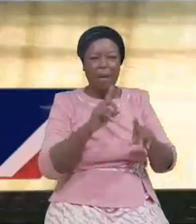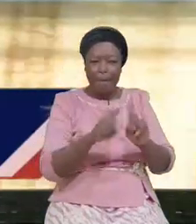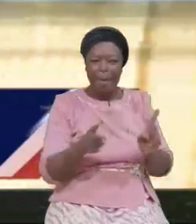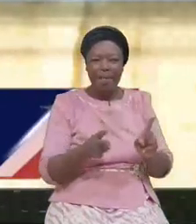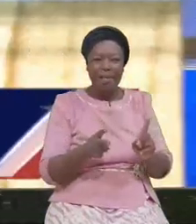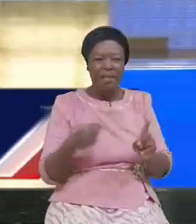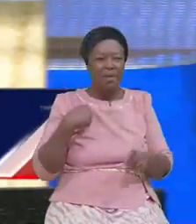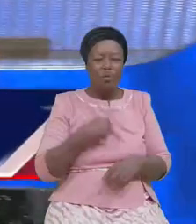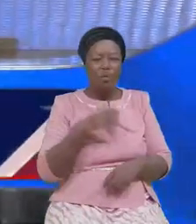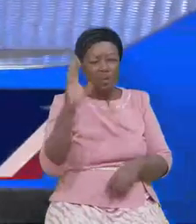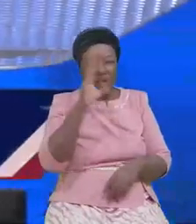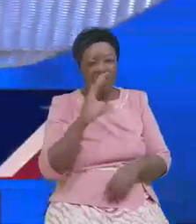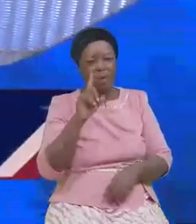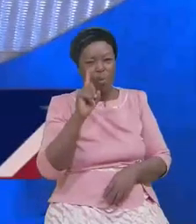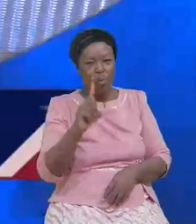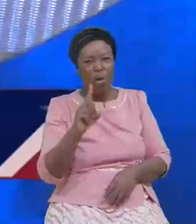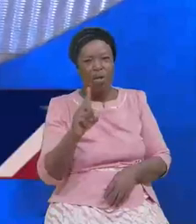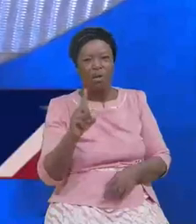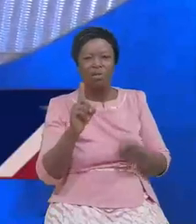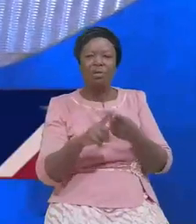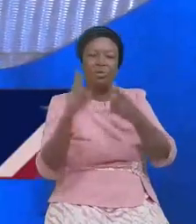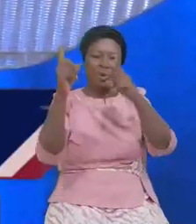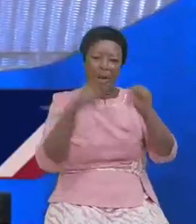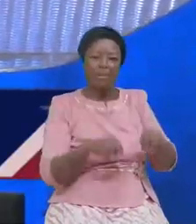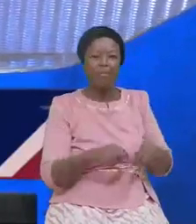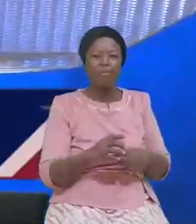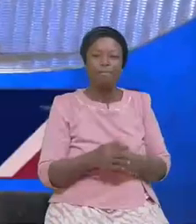cité permanente. Mais nous cherchons celle qui est à venir.